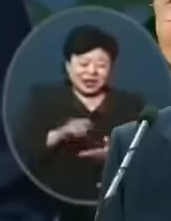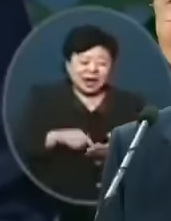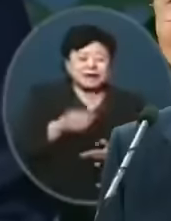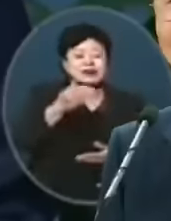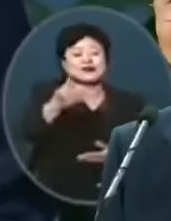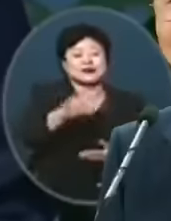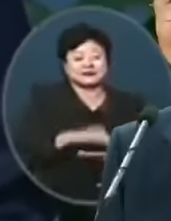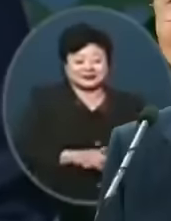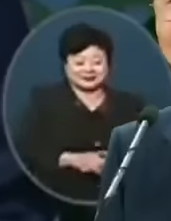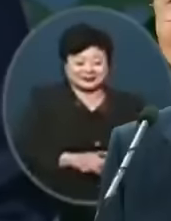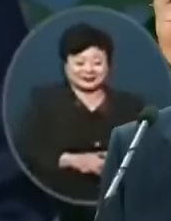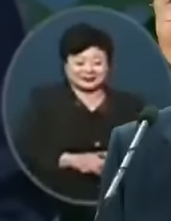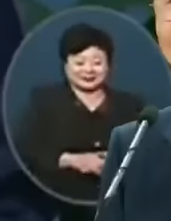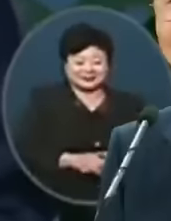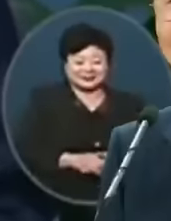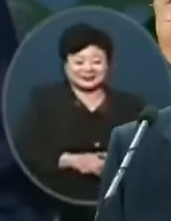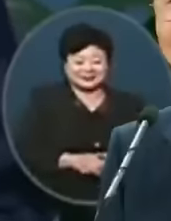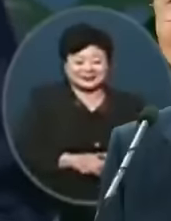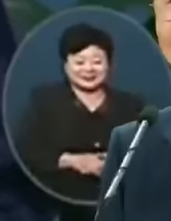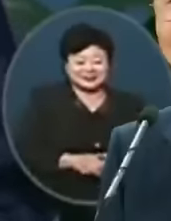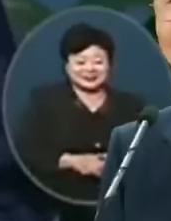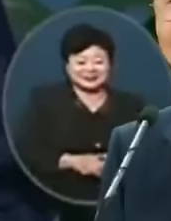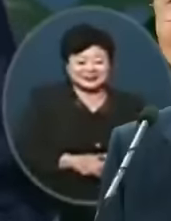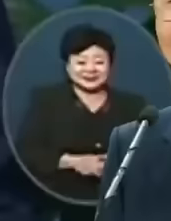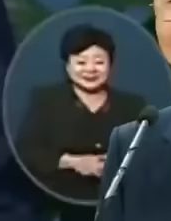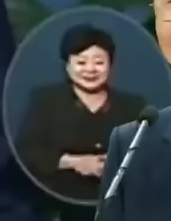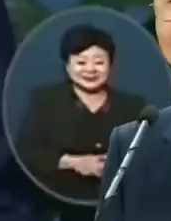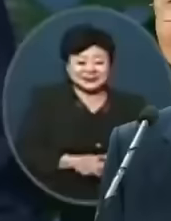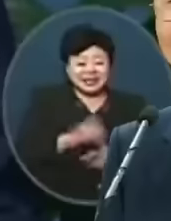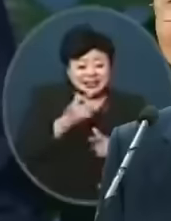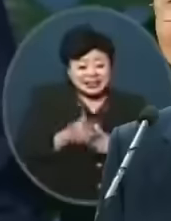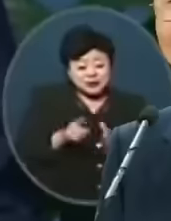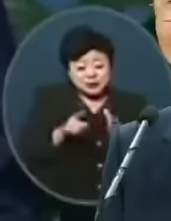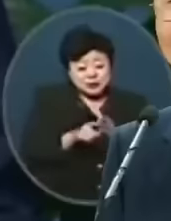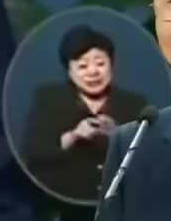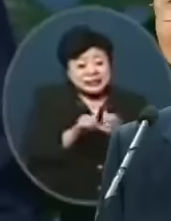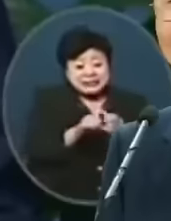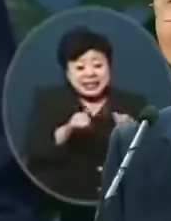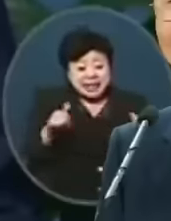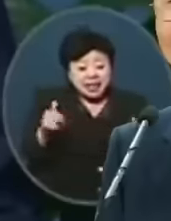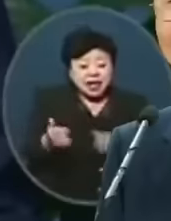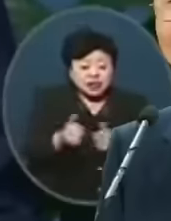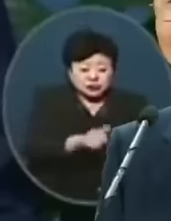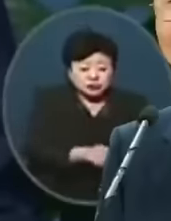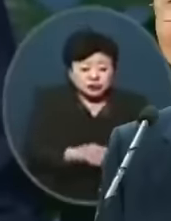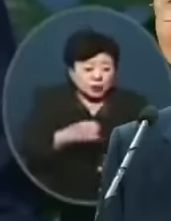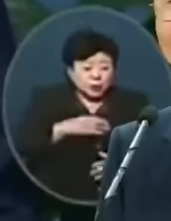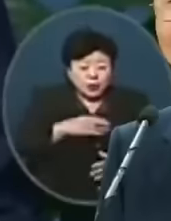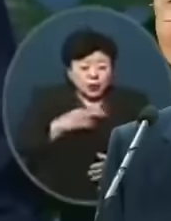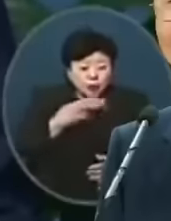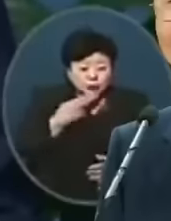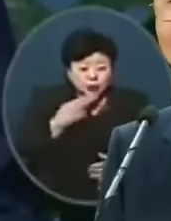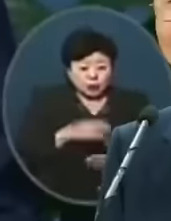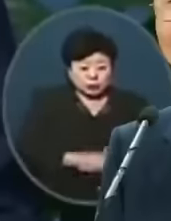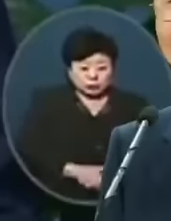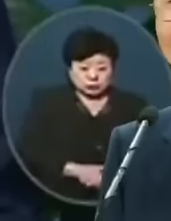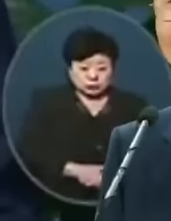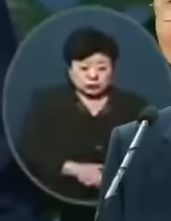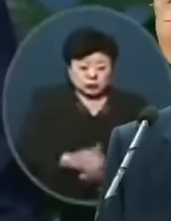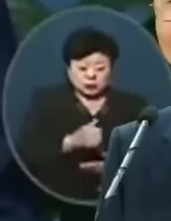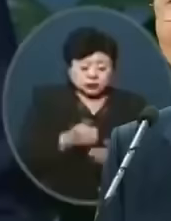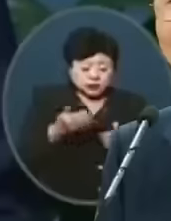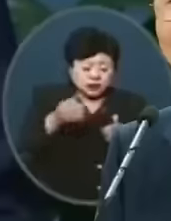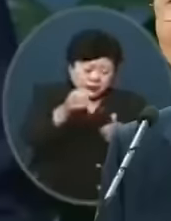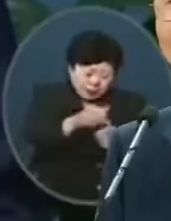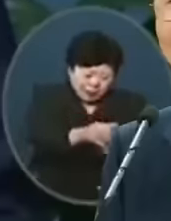갚아주셔야 될게 됩니다. 천당에 무사히 올라갈 수 있습니다. 우리 예수 믿는 사람은 죽음을 겁낼 수 없습니다. 주님께